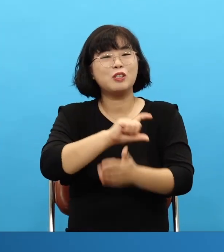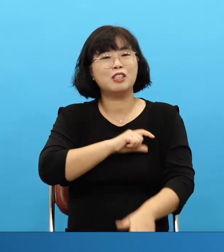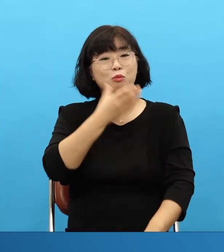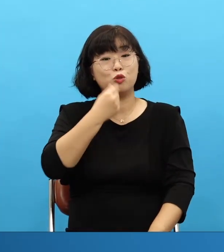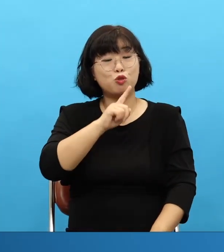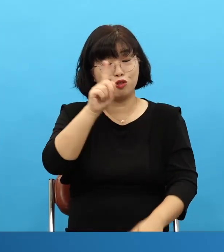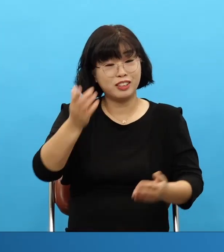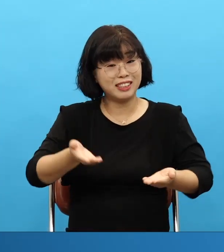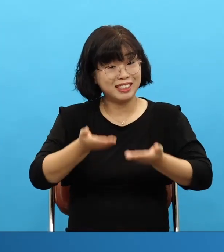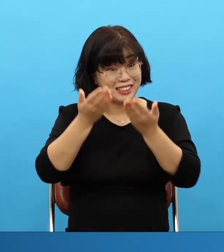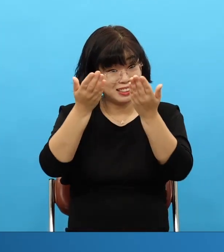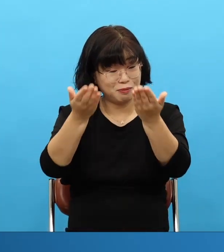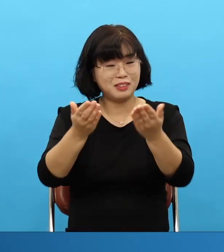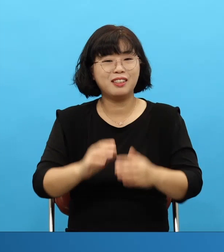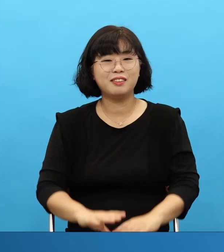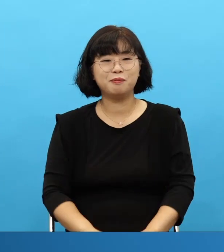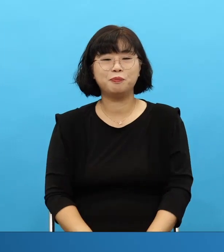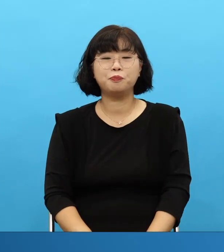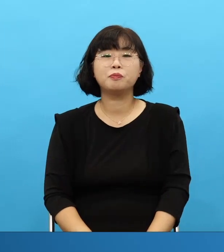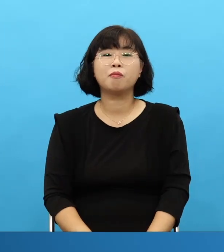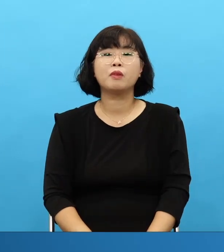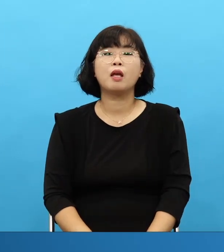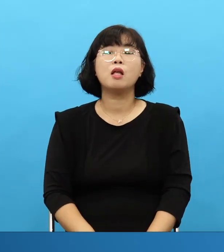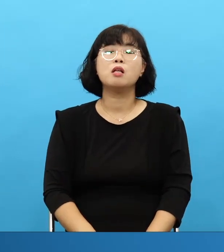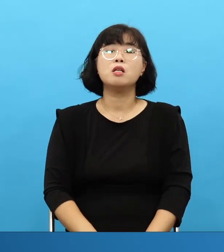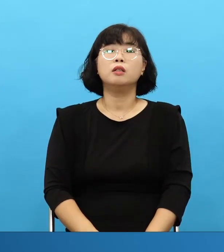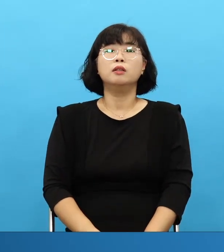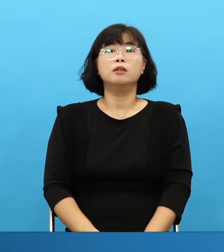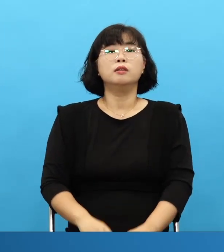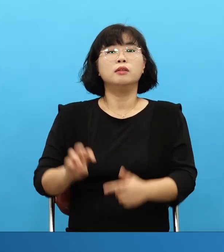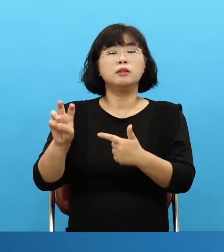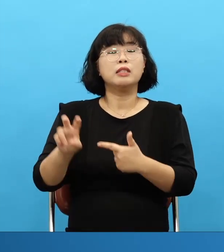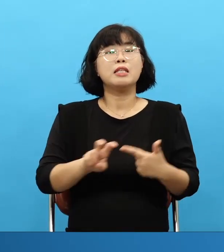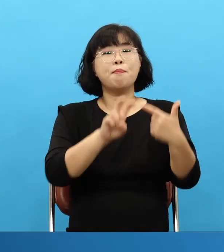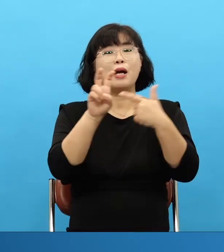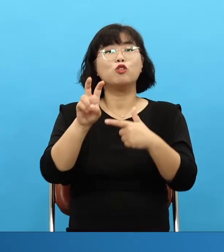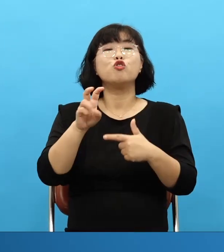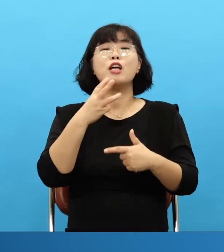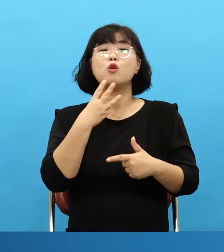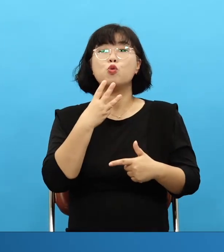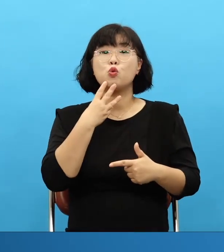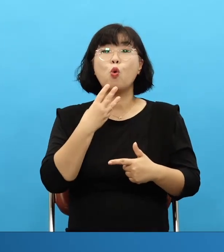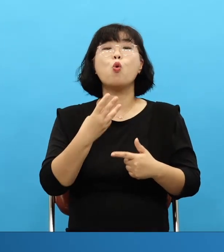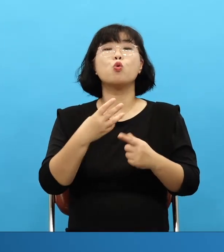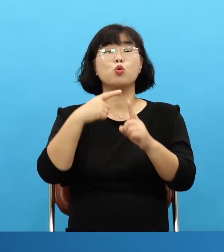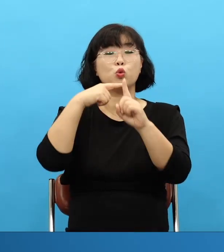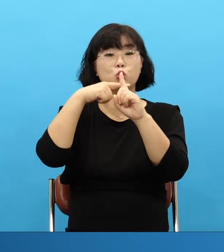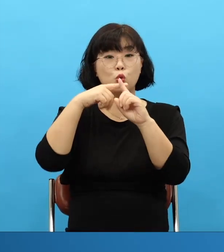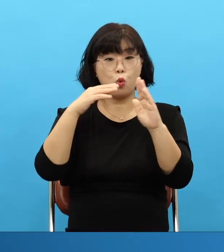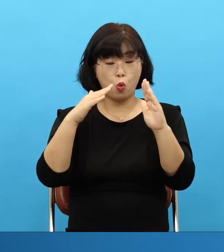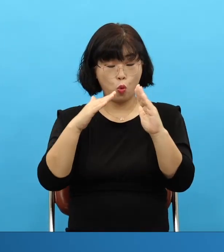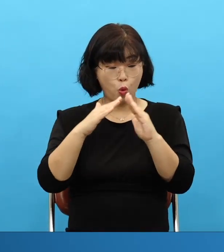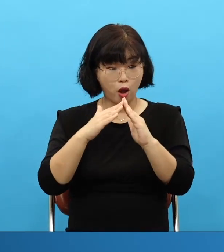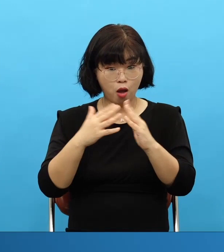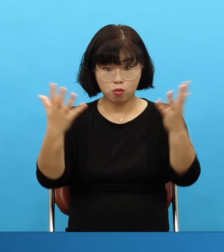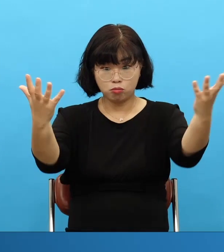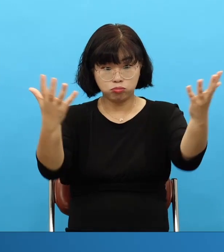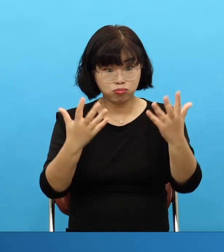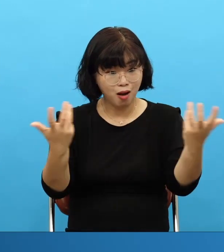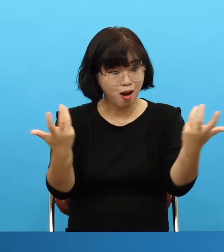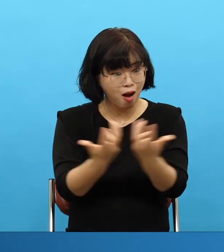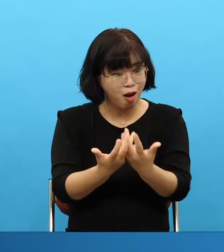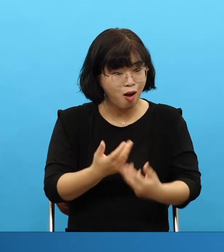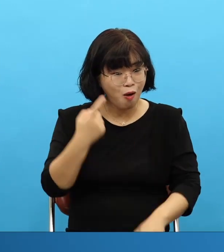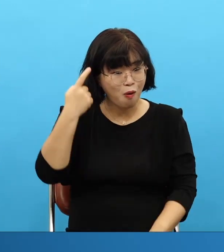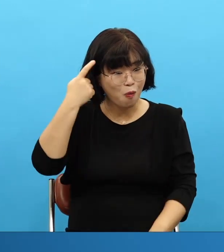God. 우리 이만우엘 서울교회는 촌사람이 별로 없는가 봐. 오늘 명절인데도 보면 많이 나오신 거 보면요. And I think